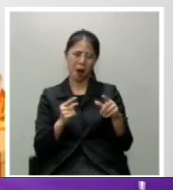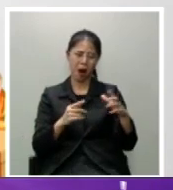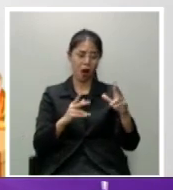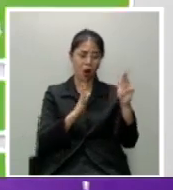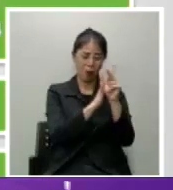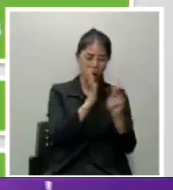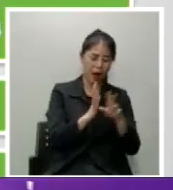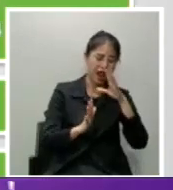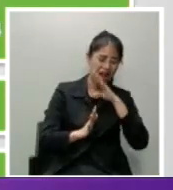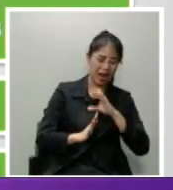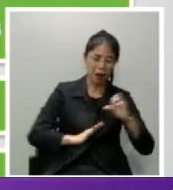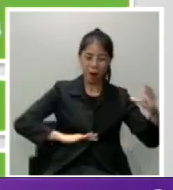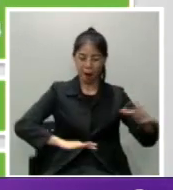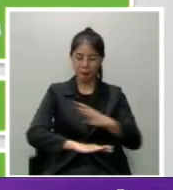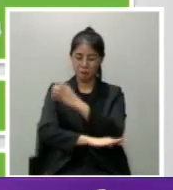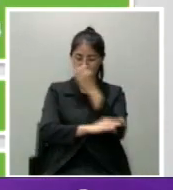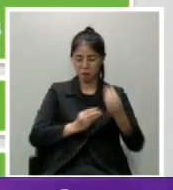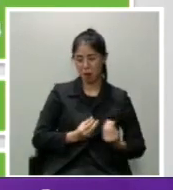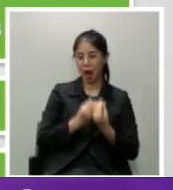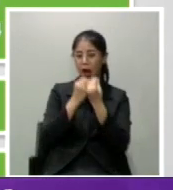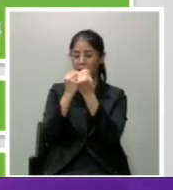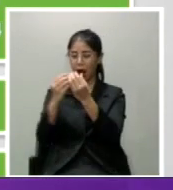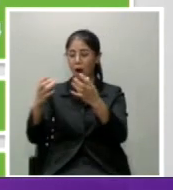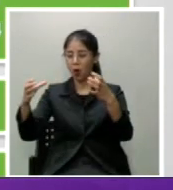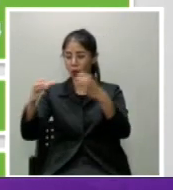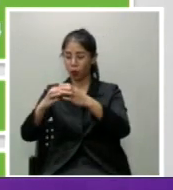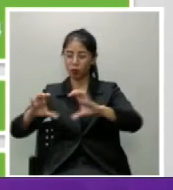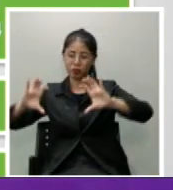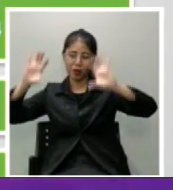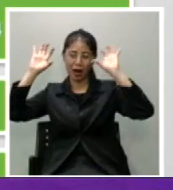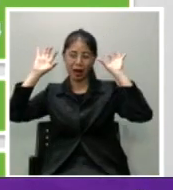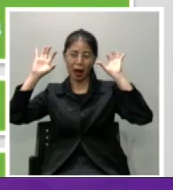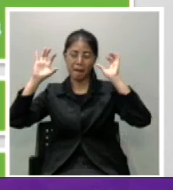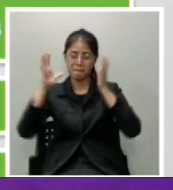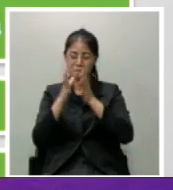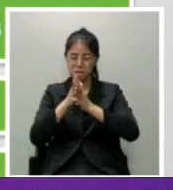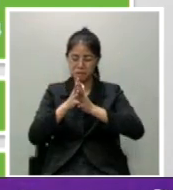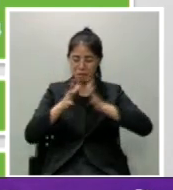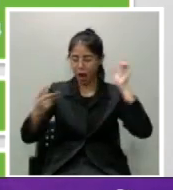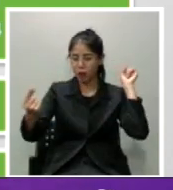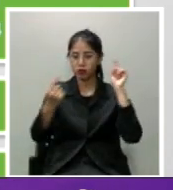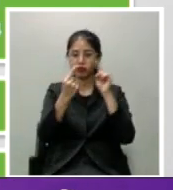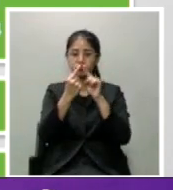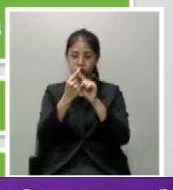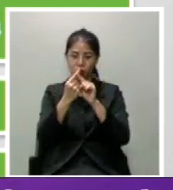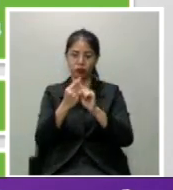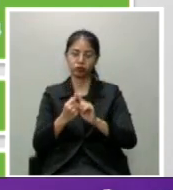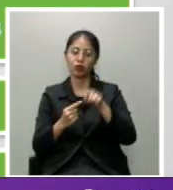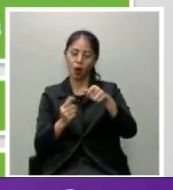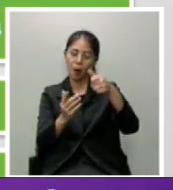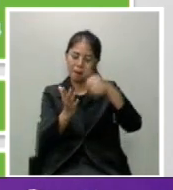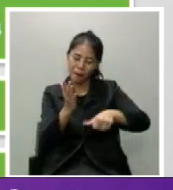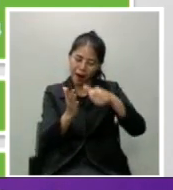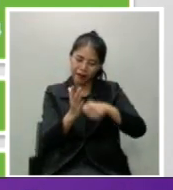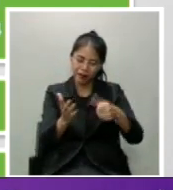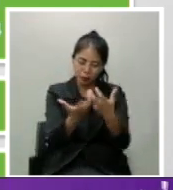ฎหมายครูบาอาจารย์สอนว่าในบรรดากฎหมายทั้งหลายที่ให้อำนาจข้าราชการประจำเยอะที่สุดกฎหมายศุลกากรวันนี้กฎหมายใหม่ล